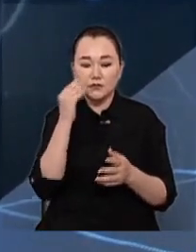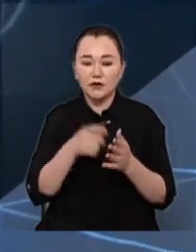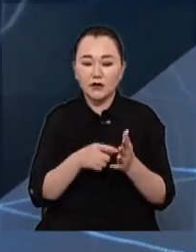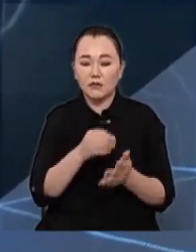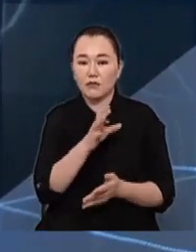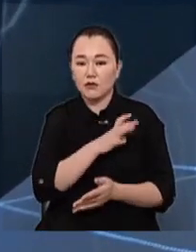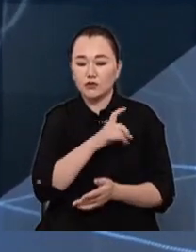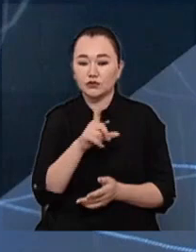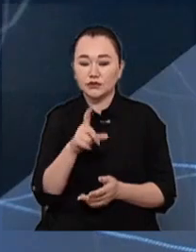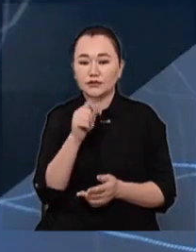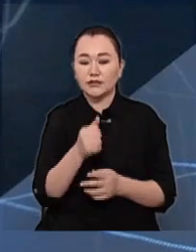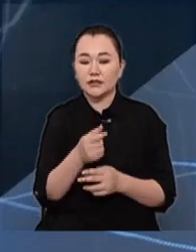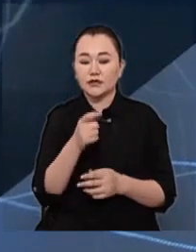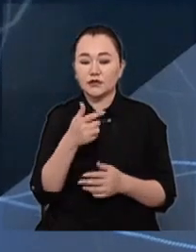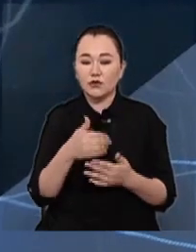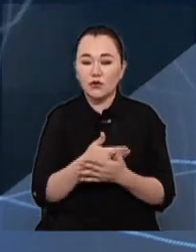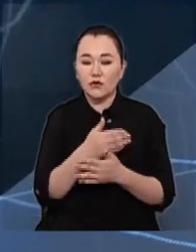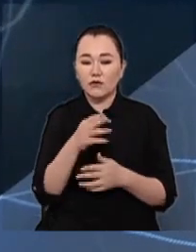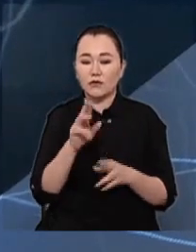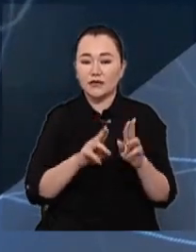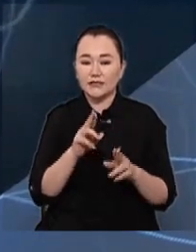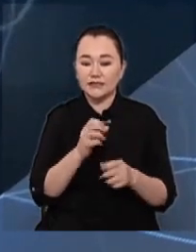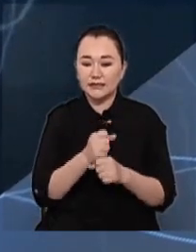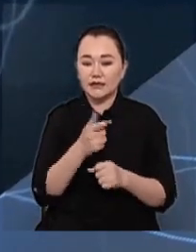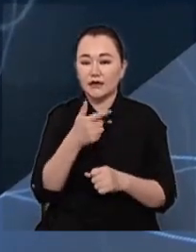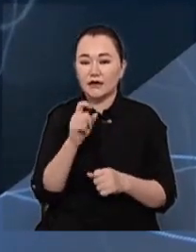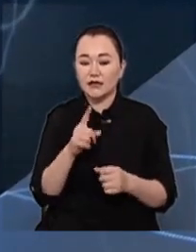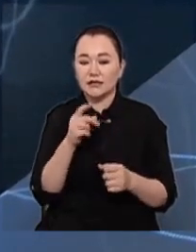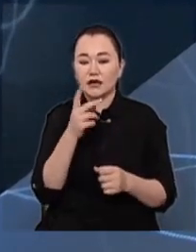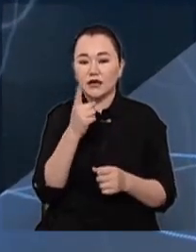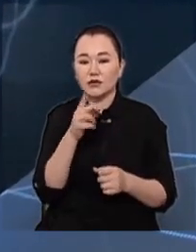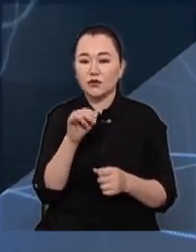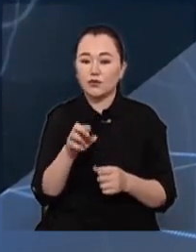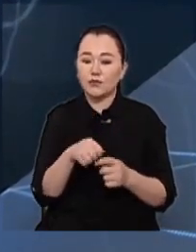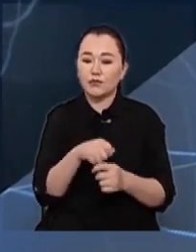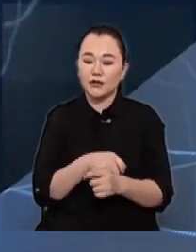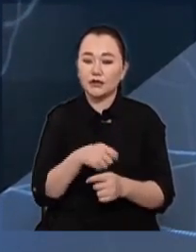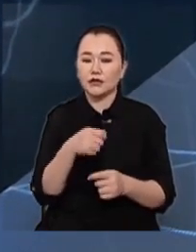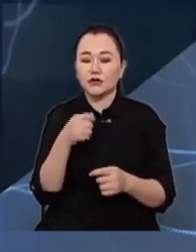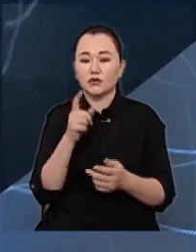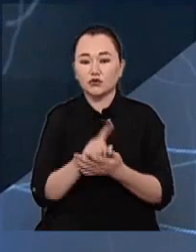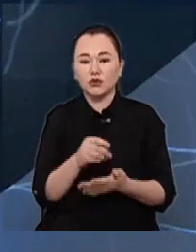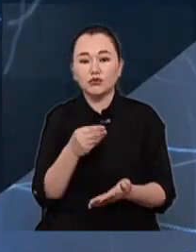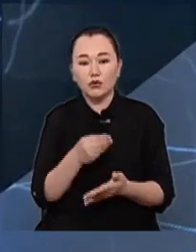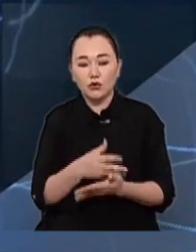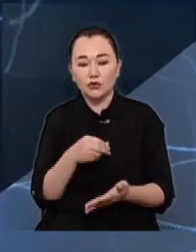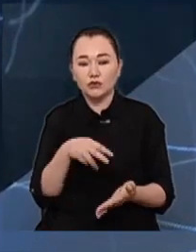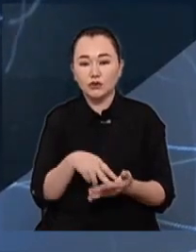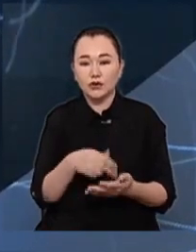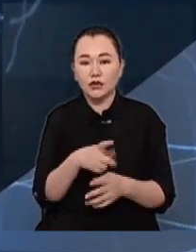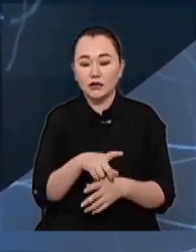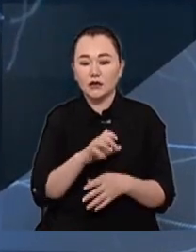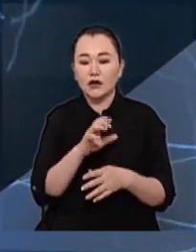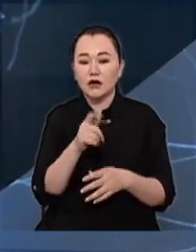қуатты қазақстандықтар үшін жаңа жүйе жасалып, көгілдір отынның текше метрі қымбаттырақ болуы тиіс. Бұл бір жағынан тауарлық